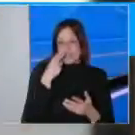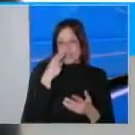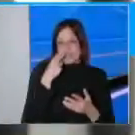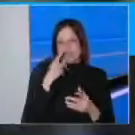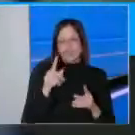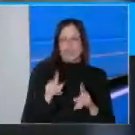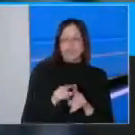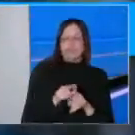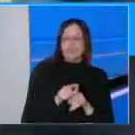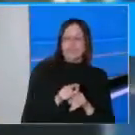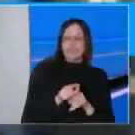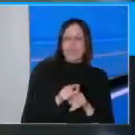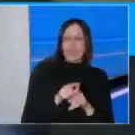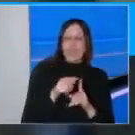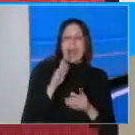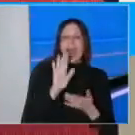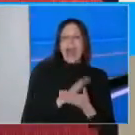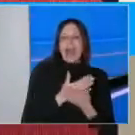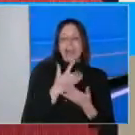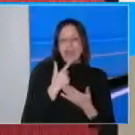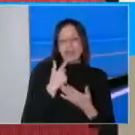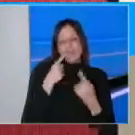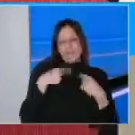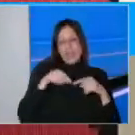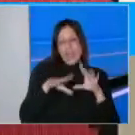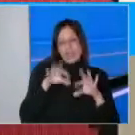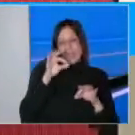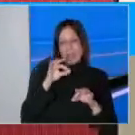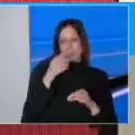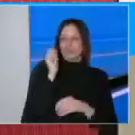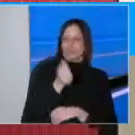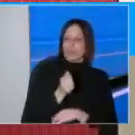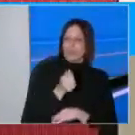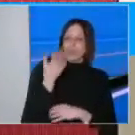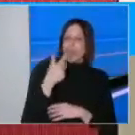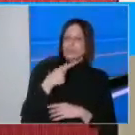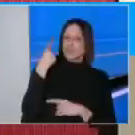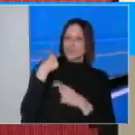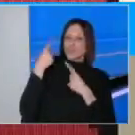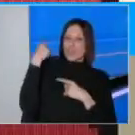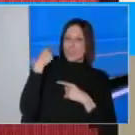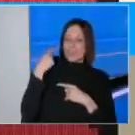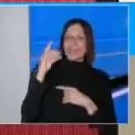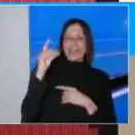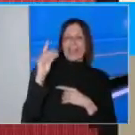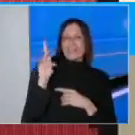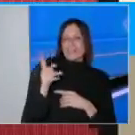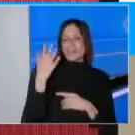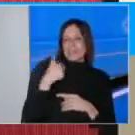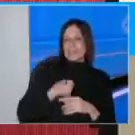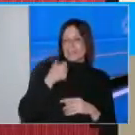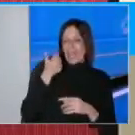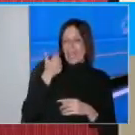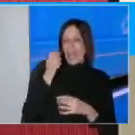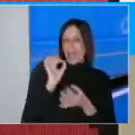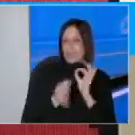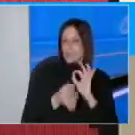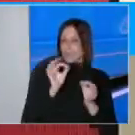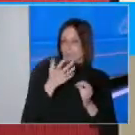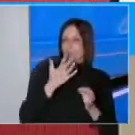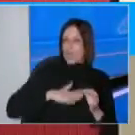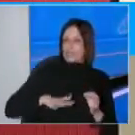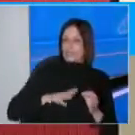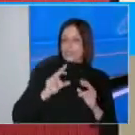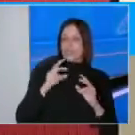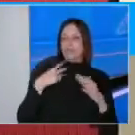החלטות. ניקח לדוגמה עכשיו, הוועדה לבחירת שופטים. לפני כמה שנים, כשדניאל פרידמן היה שר המשפטים, והוא רצה לכנס